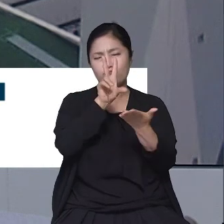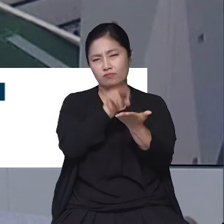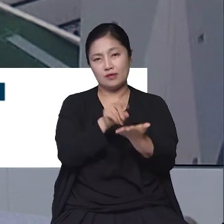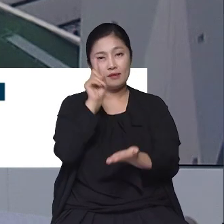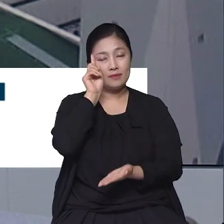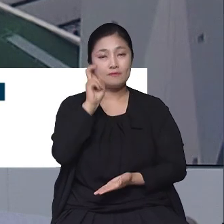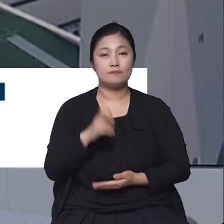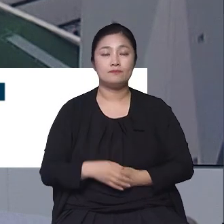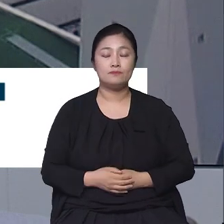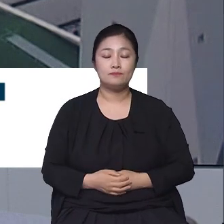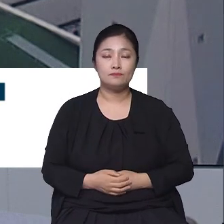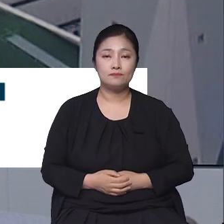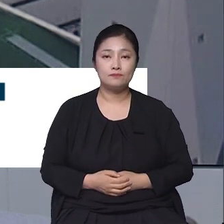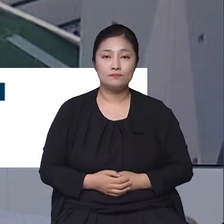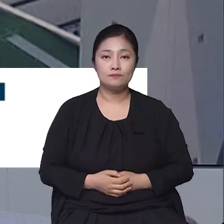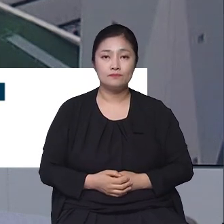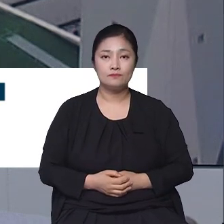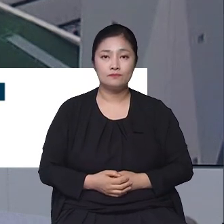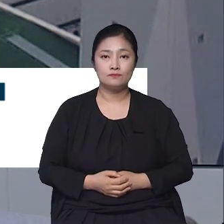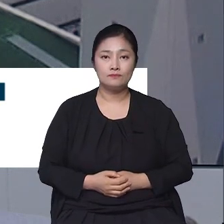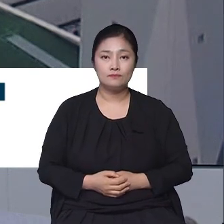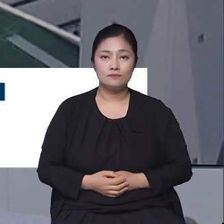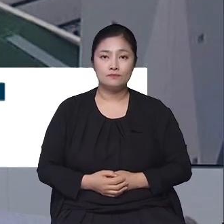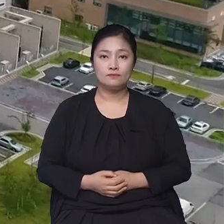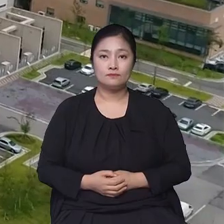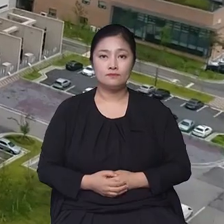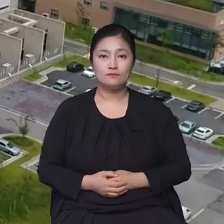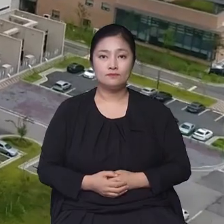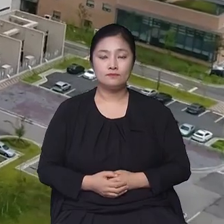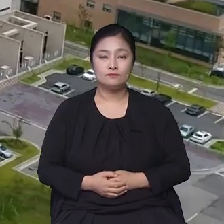많습니다. 임소영 기자의 보도입니다.